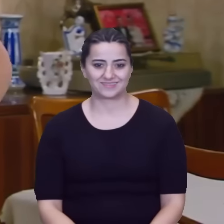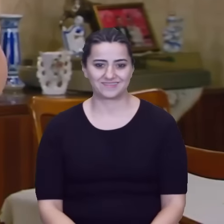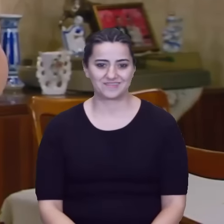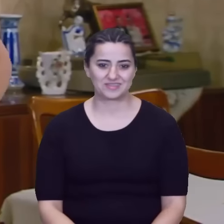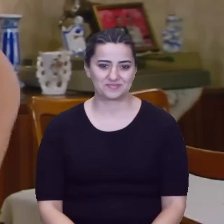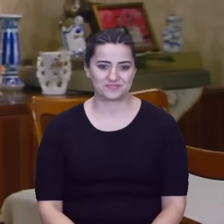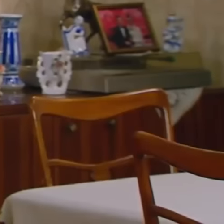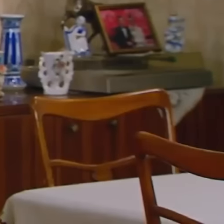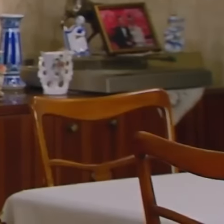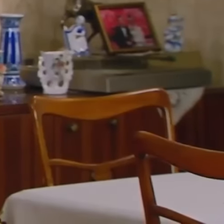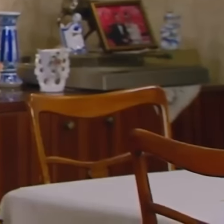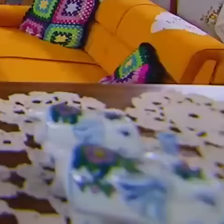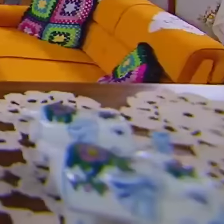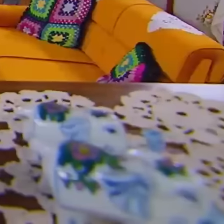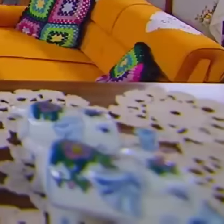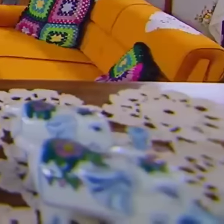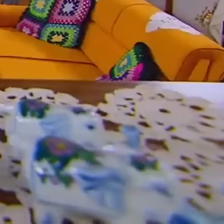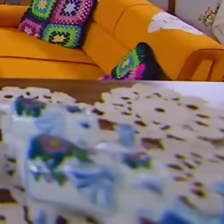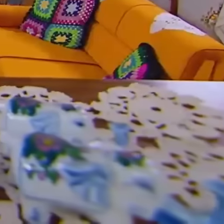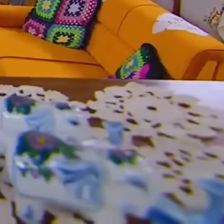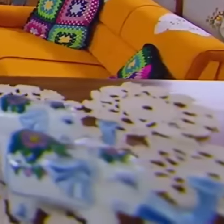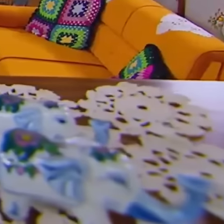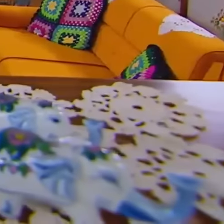Nazım televizyonu izleyerek koltuğa çöktü.